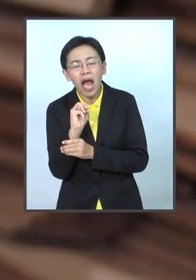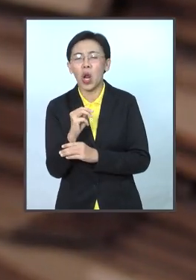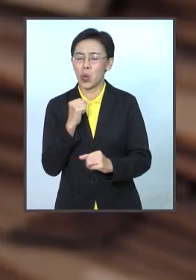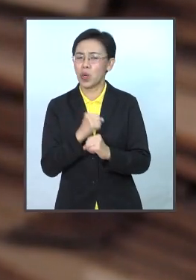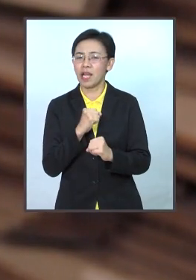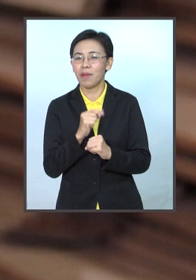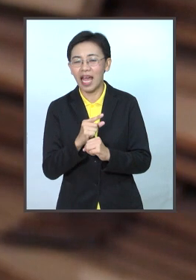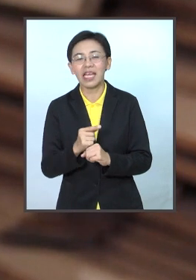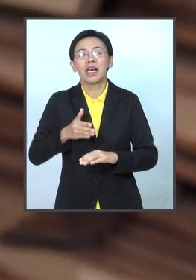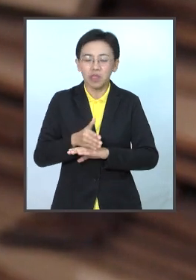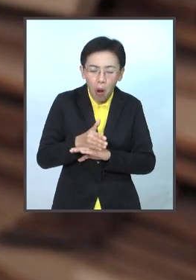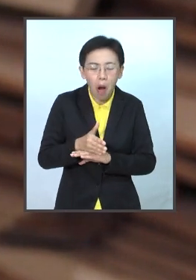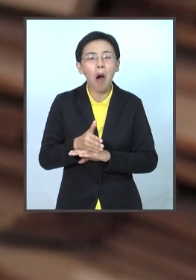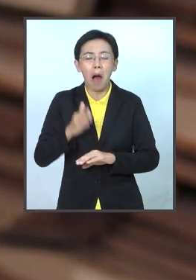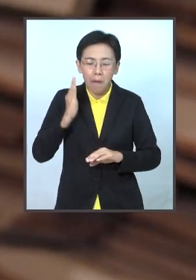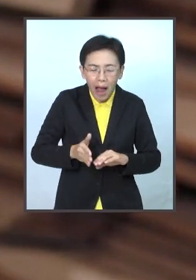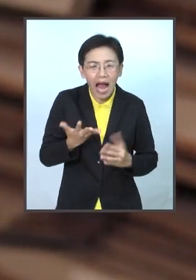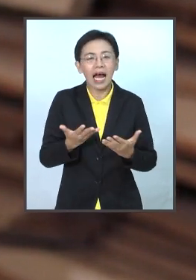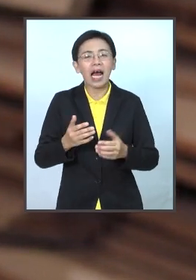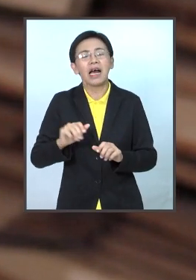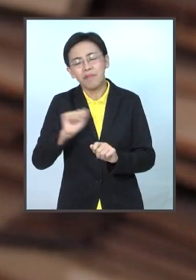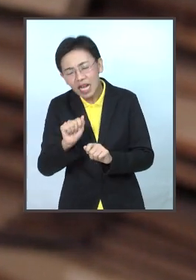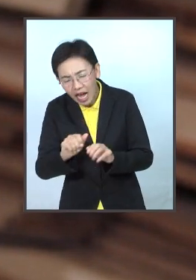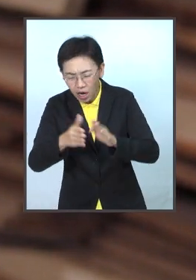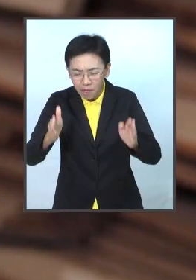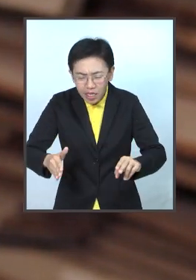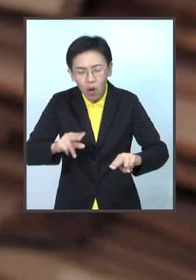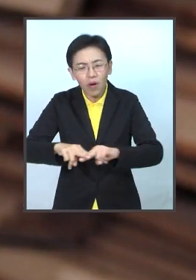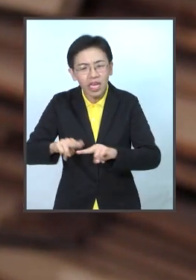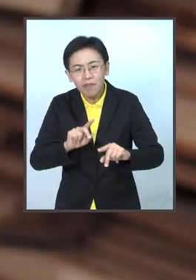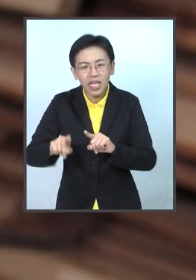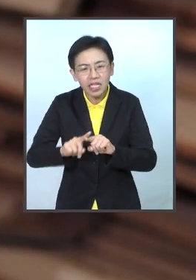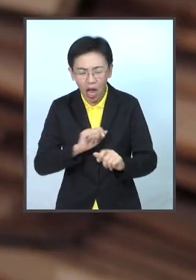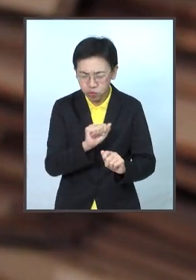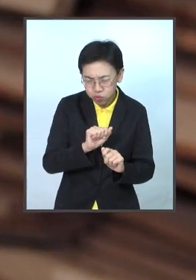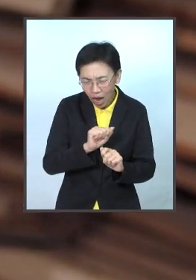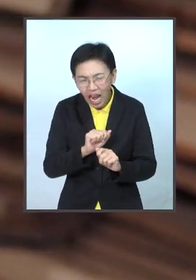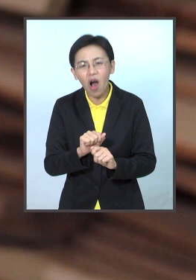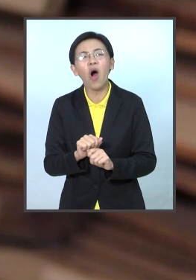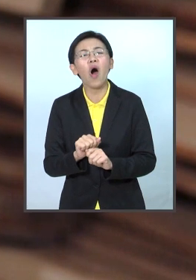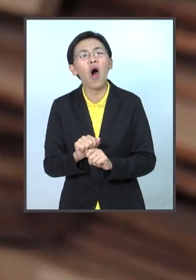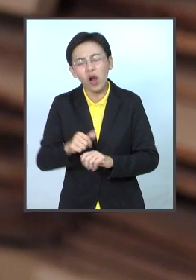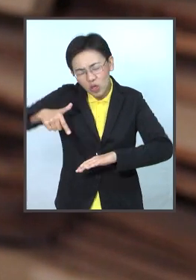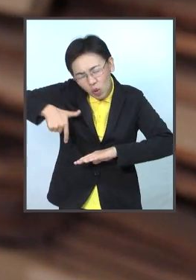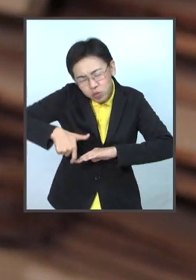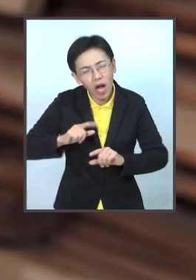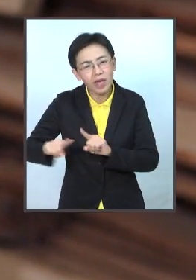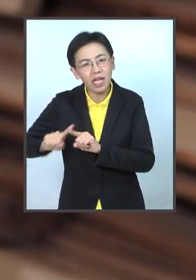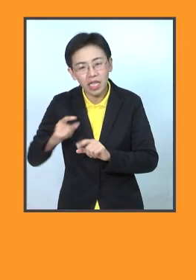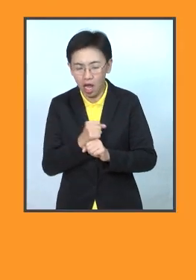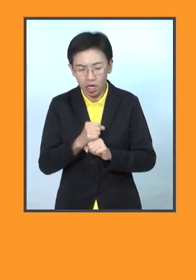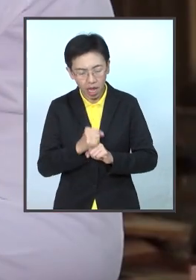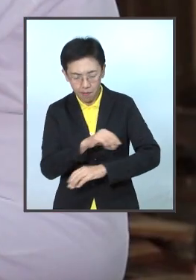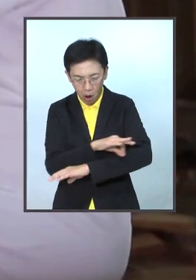ไม้ผ่าไม้แล้วก็ขัดข้างโต๊ะสนามมนหัวโต๊ะเจาะไม้ละพื้นพวกอะไรพวกนี้ทำได้ครับติดตั้งแบบด้วยตัวเอง